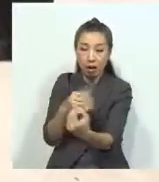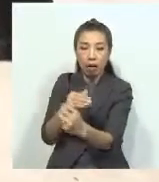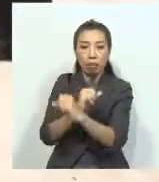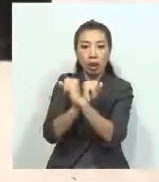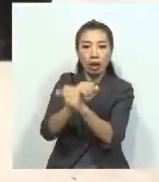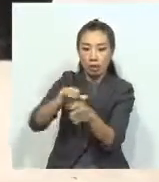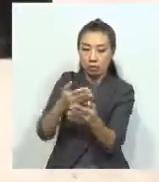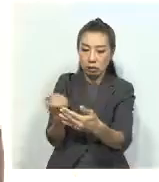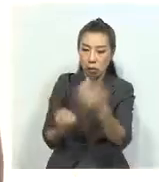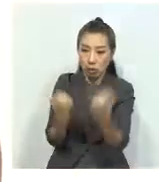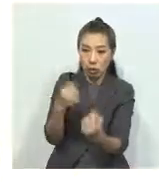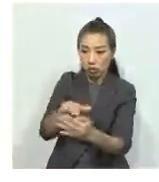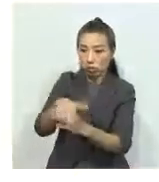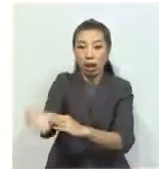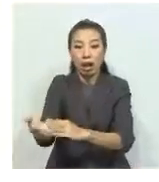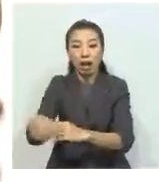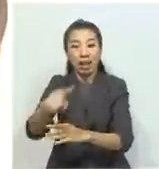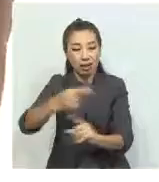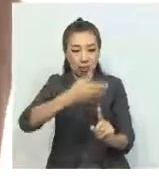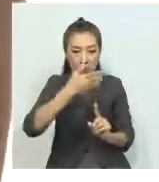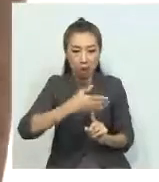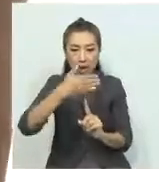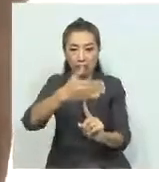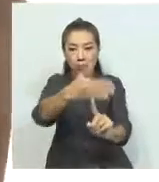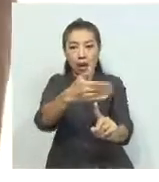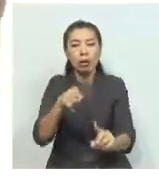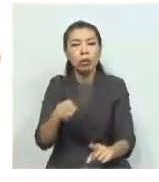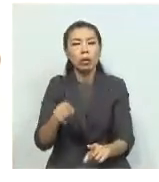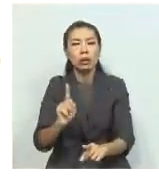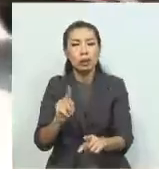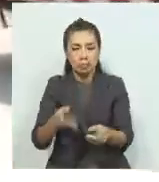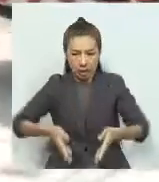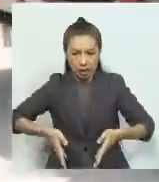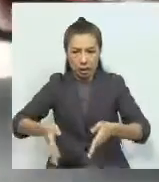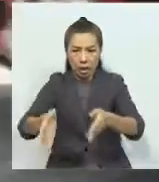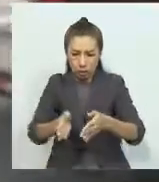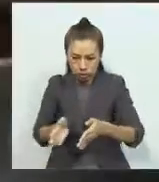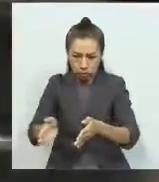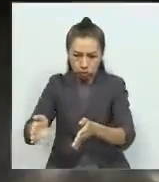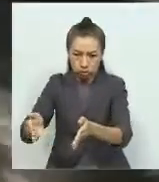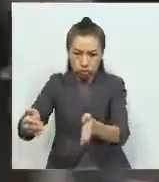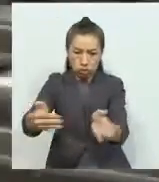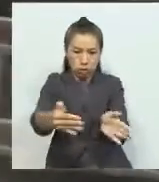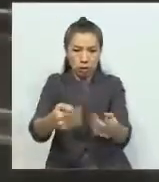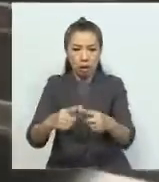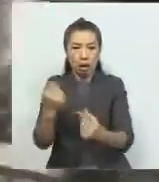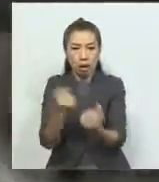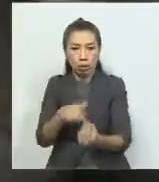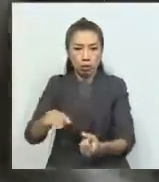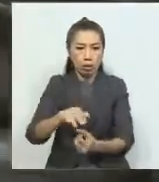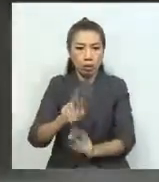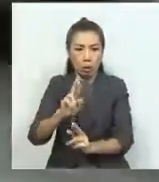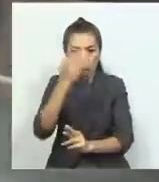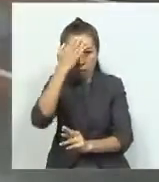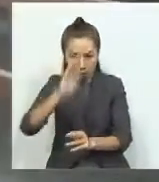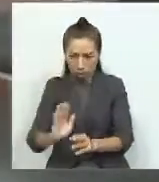ายบอกระยะทางตลอดเส้นทางเพราะว่าเส้นทางนี้ต้องยอมรับว่าเป็นทางเลี่ยงแต่ว่าเส้นทางค่อนข้างที่จะต้องระมัดระวังเพราะว่าเป็นทางขึ้น